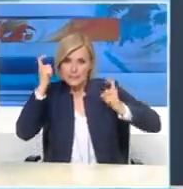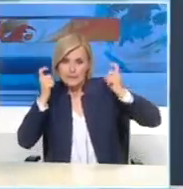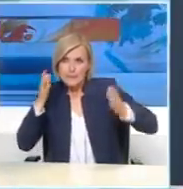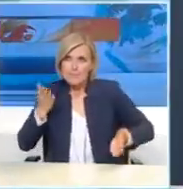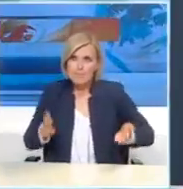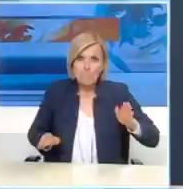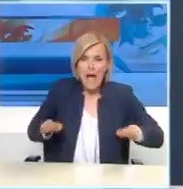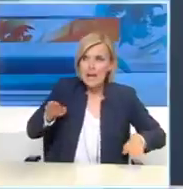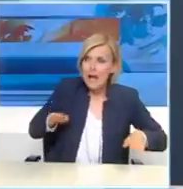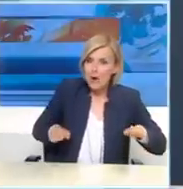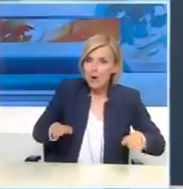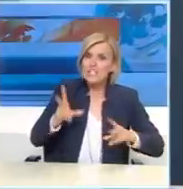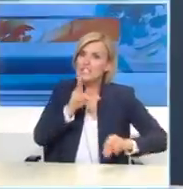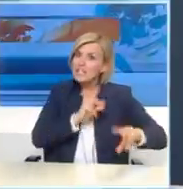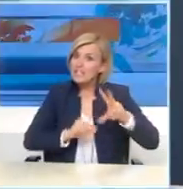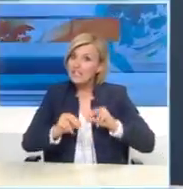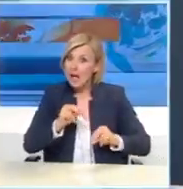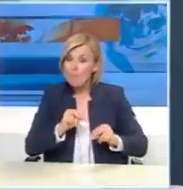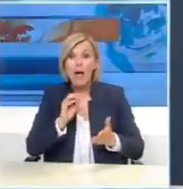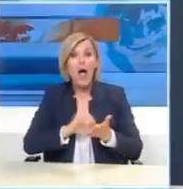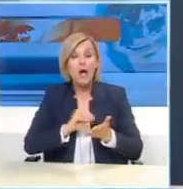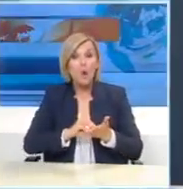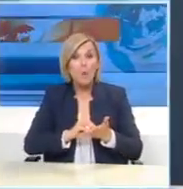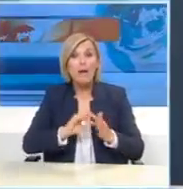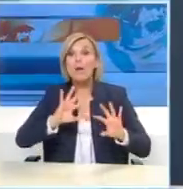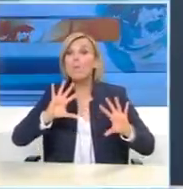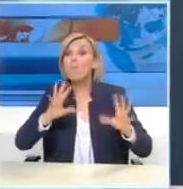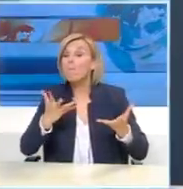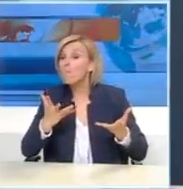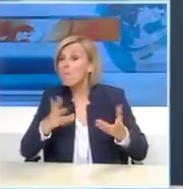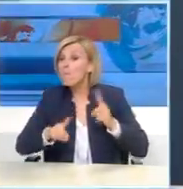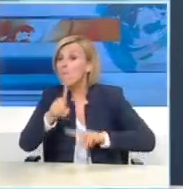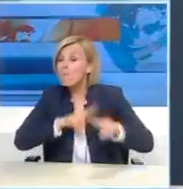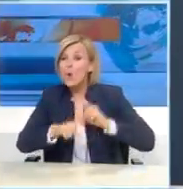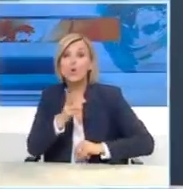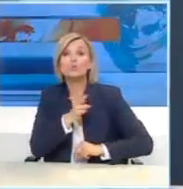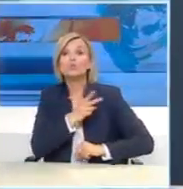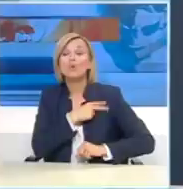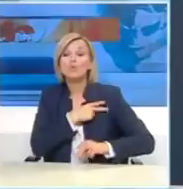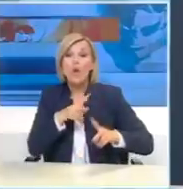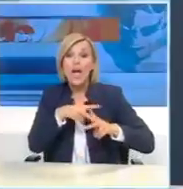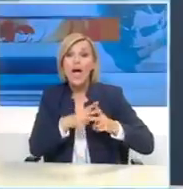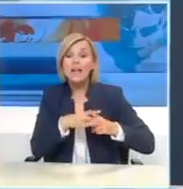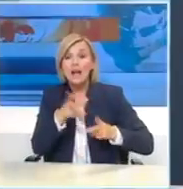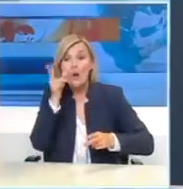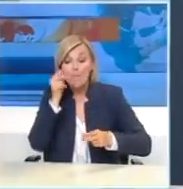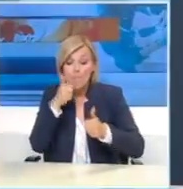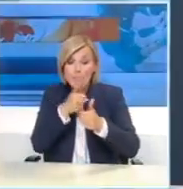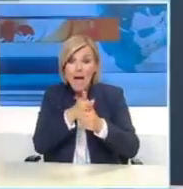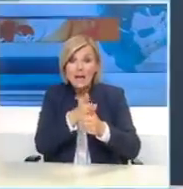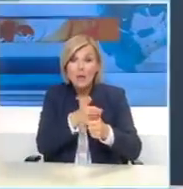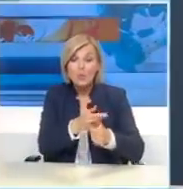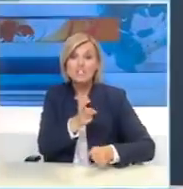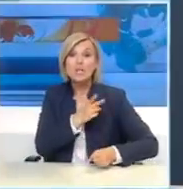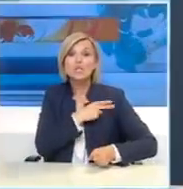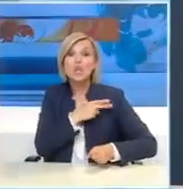συζητιώνται. Και ακόμα περισσότερο, ποιο είναι το εργαλείο εκείνο που θα χρησιμοποιήσεις για να παρακολουθήσεις την εξέλιξη επιδημίας στη χώρα σου. Άρα,